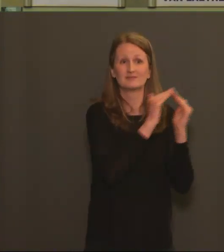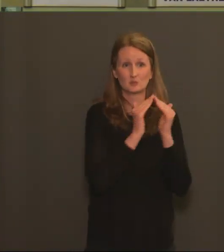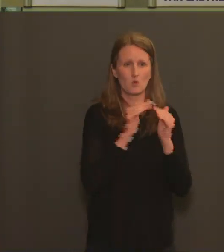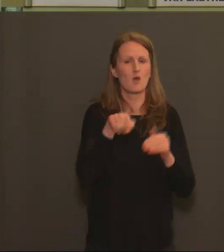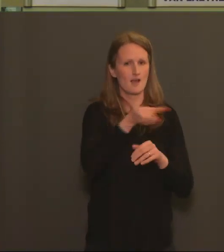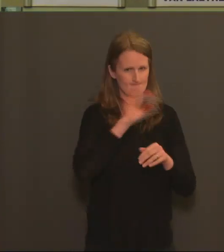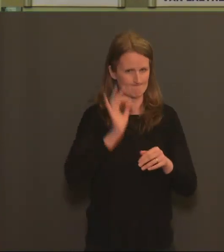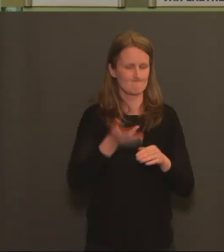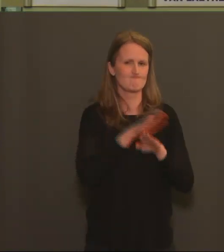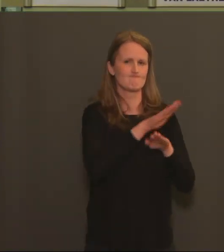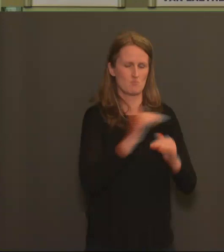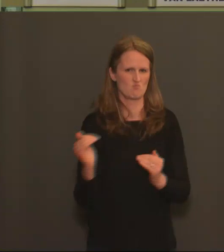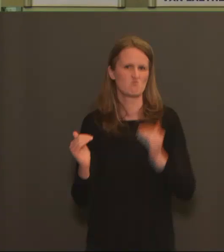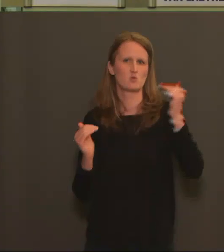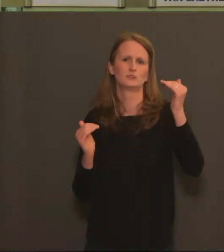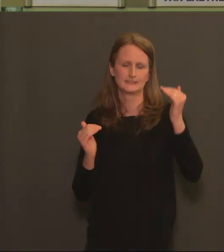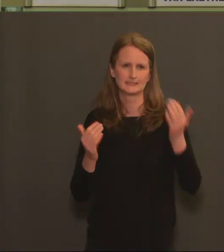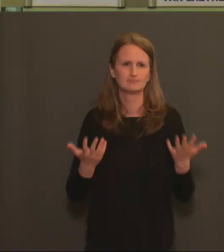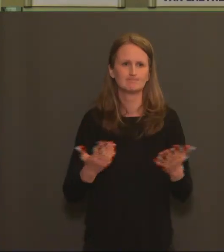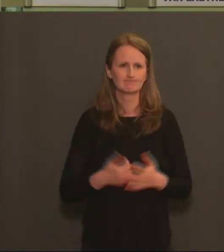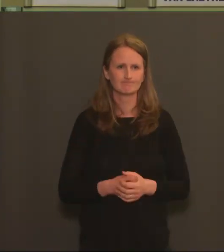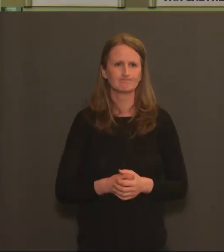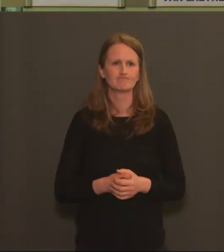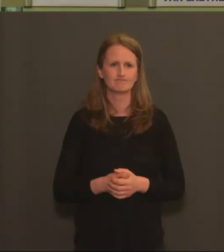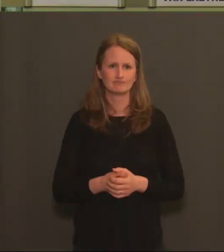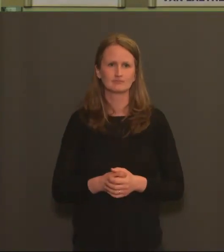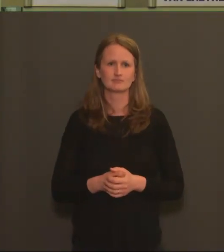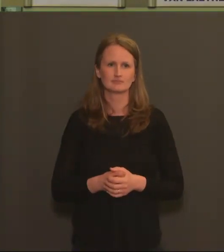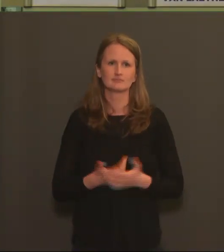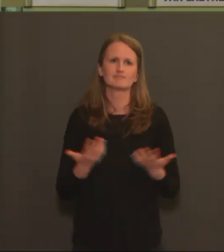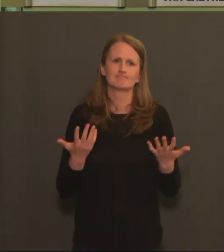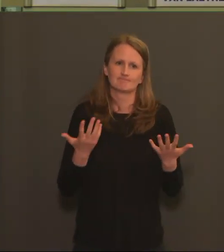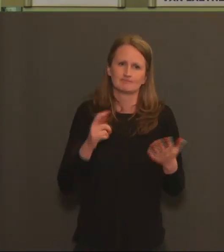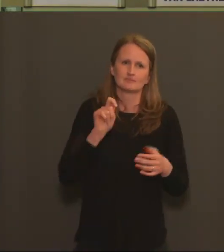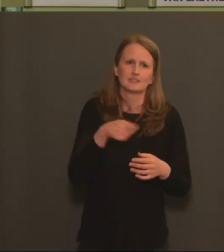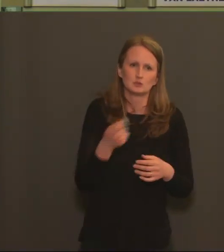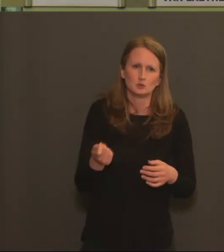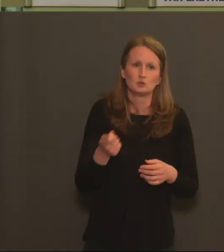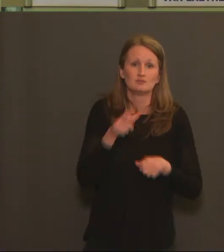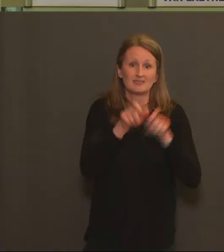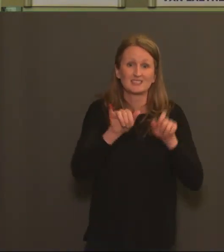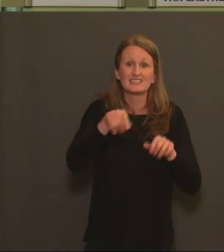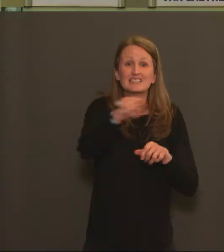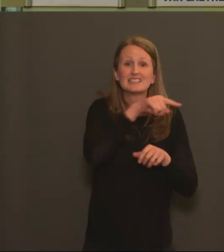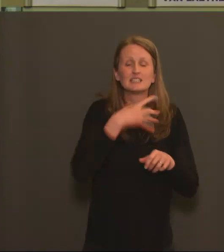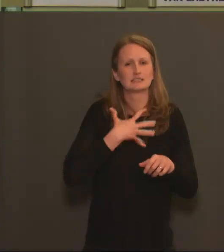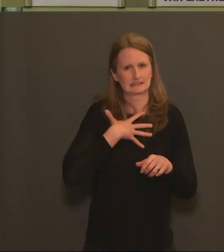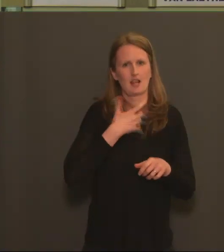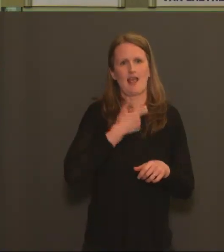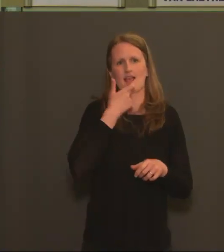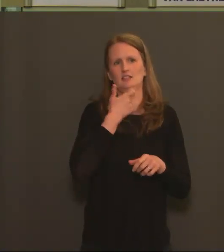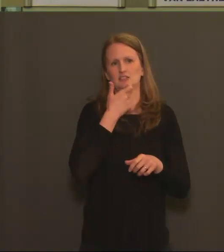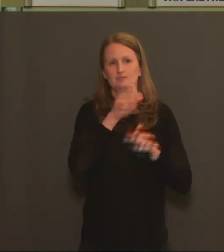repos et de soins, c'est-à-dire dans une population essentiellement âgée, bien sûr, et qui est non vaccinée. L'effet de la campagne